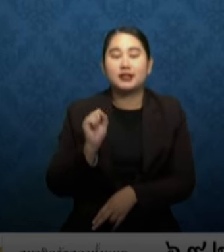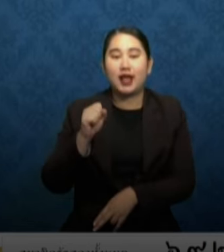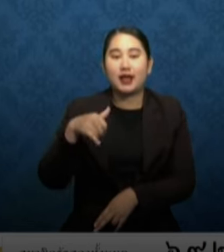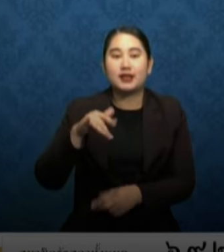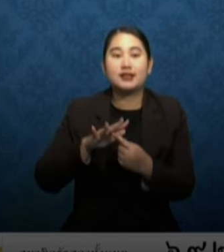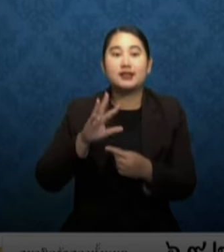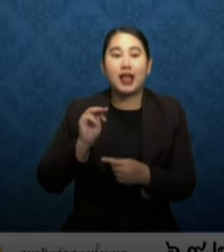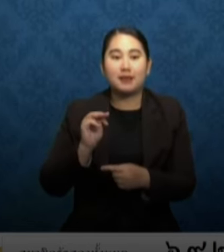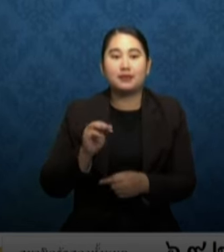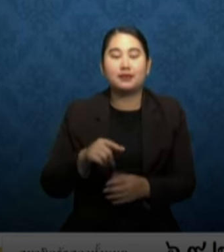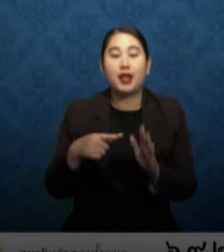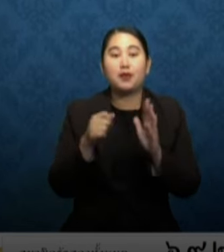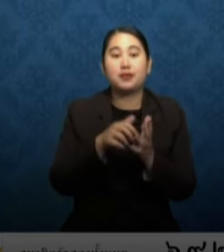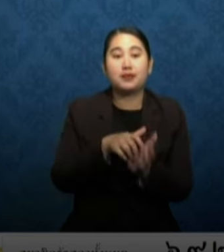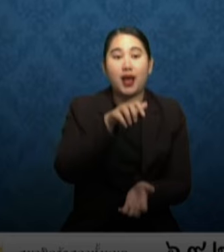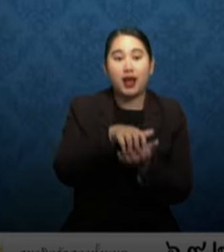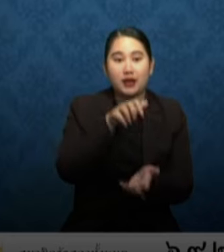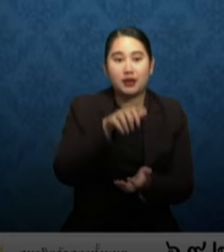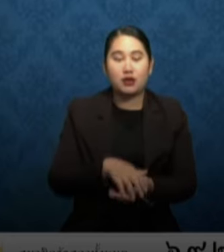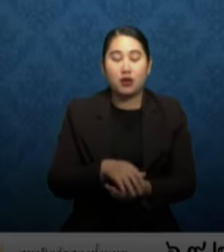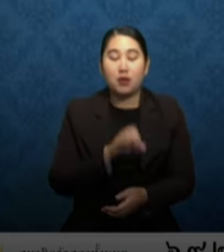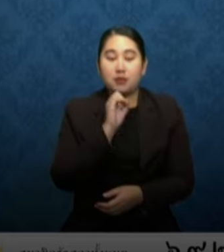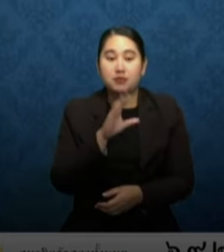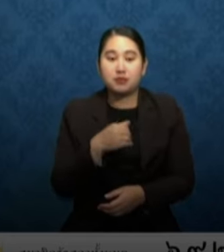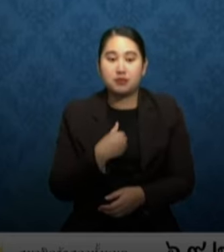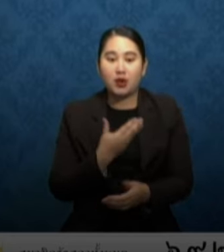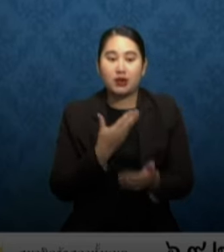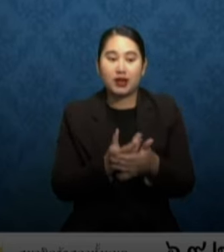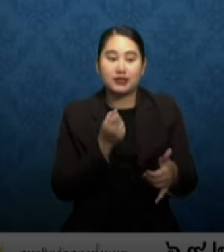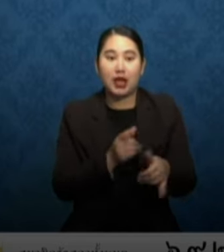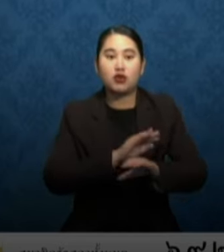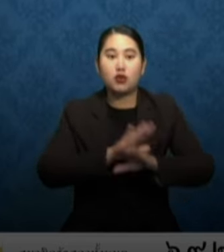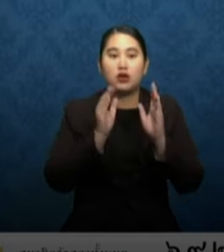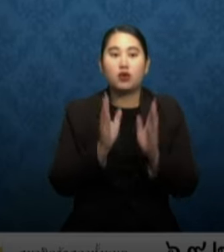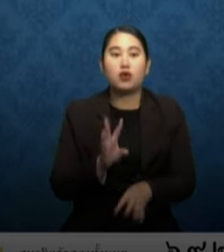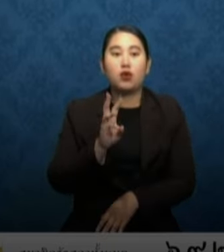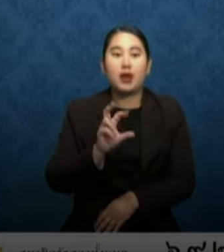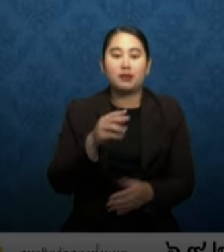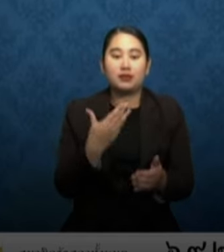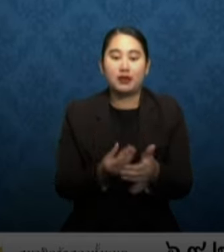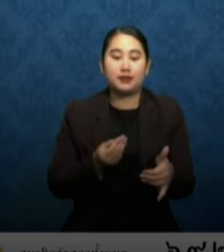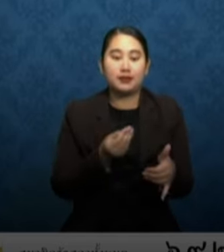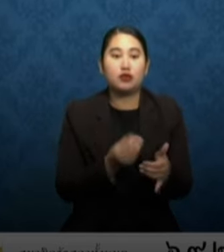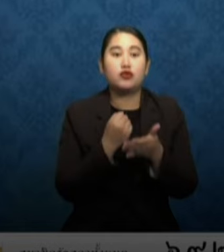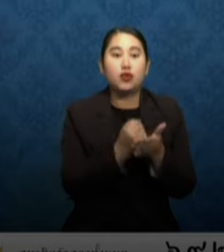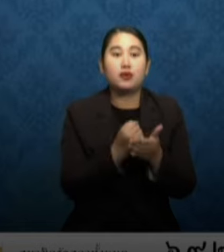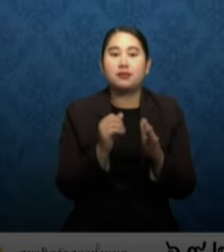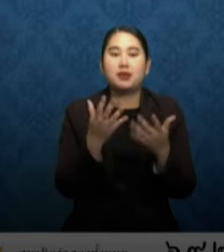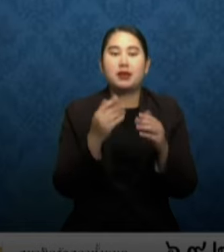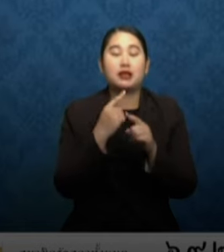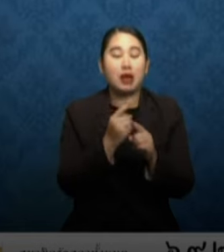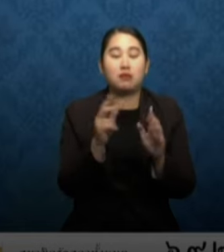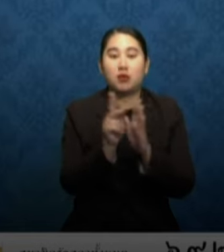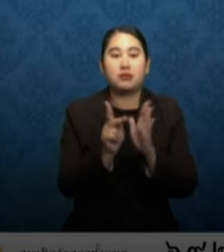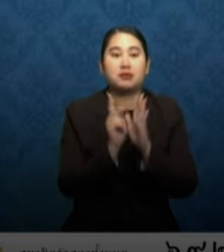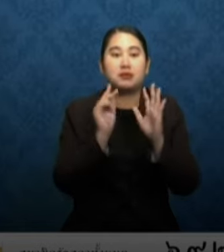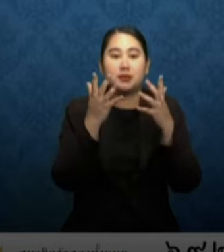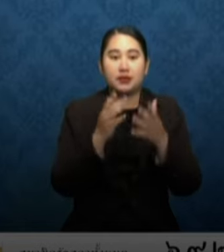จังหวัดสมุทรปราการเลิกจ้างลูกจ้างจำนวน 63คนโดยไม่จ่ายเงินค่าชดเชยและเงินอื่นๆที่ลูกจ้างมีสิทธิ์ได้รับตาม